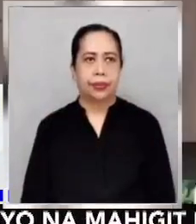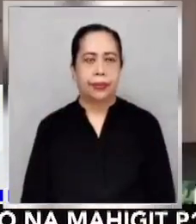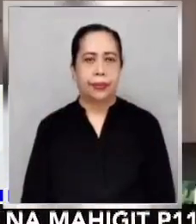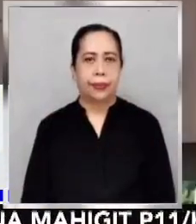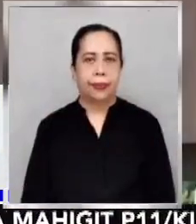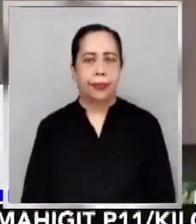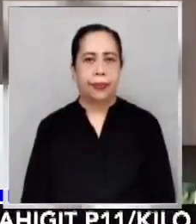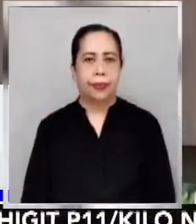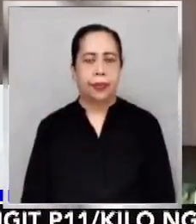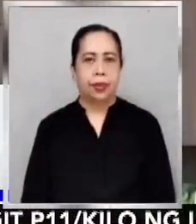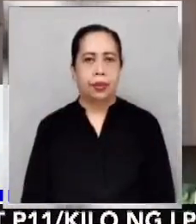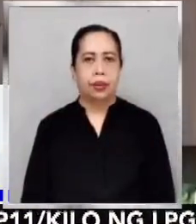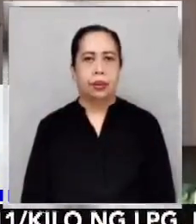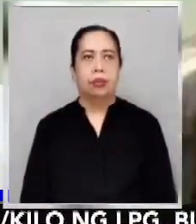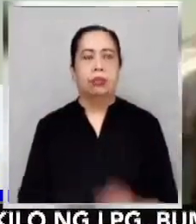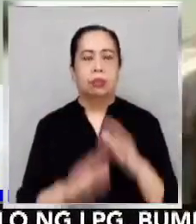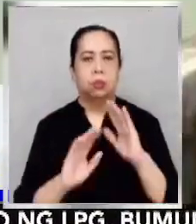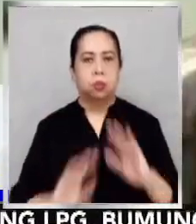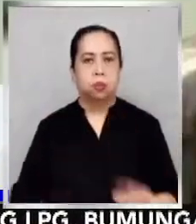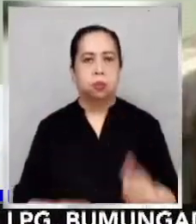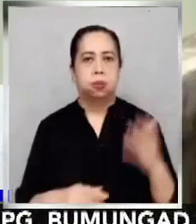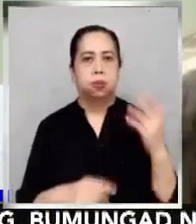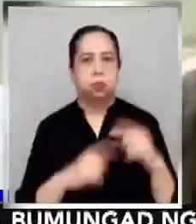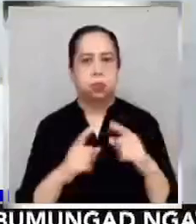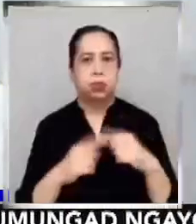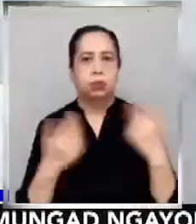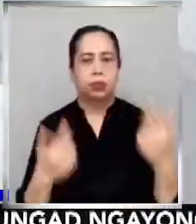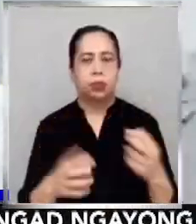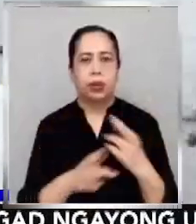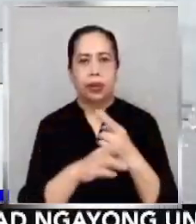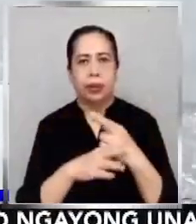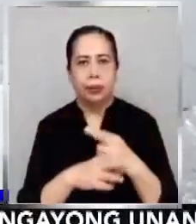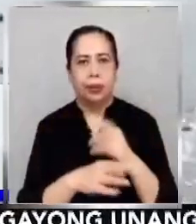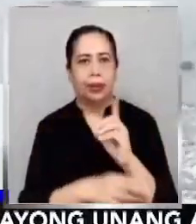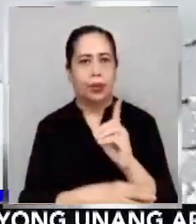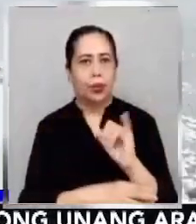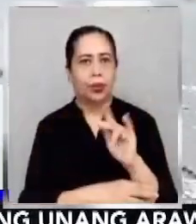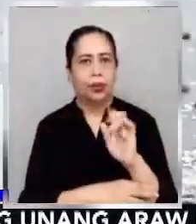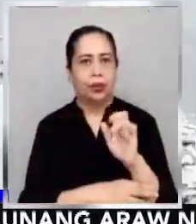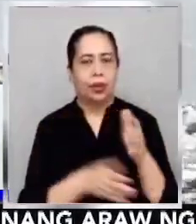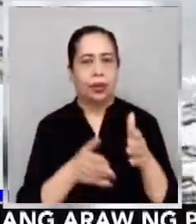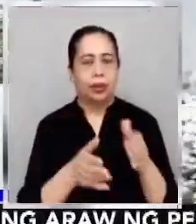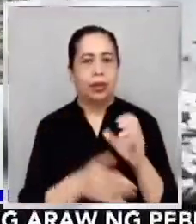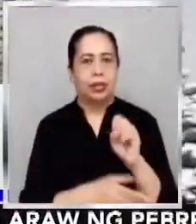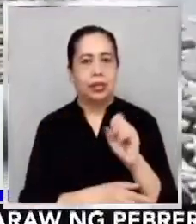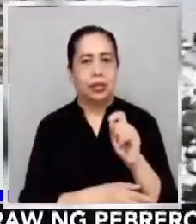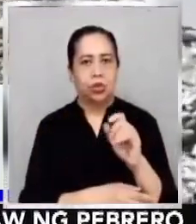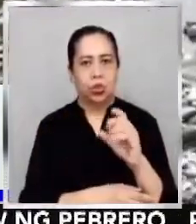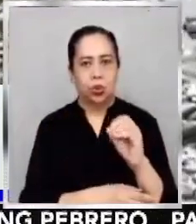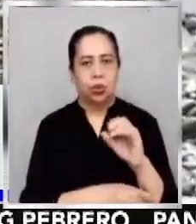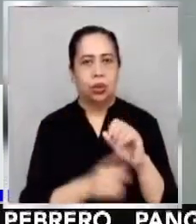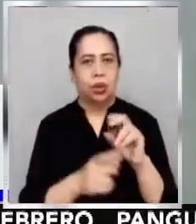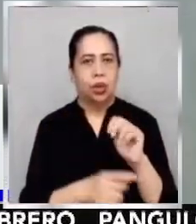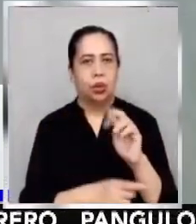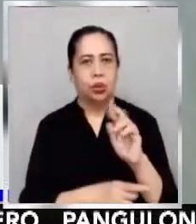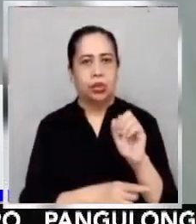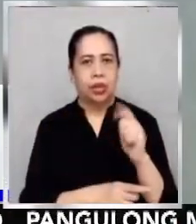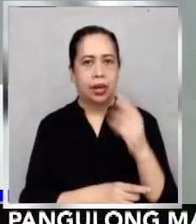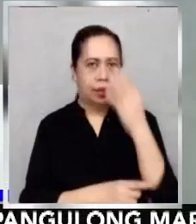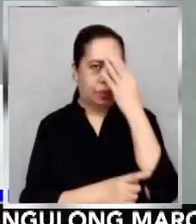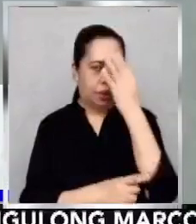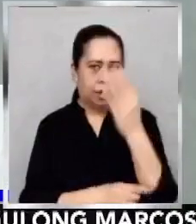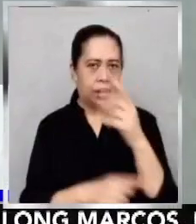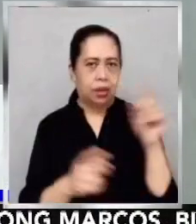Napanatag noon si Rodora Malanan nang magawa ang diking ito sa kaabaan ng Sitio Palale sa Norzagaray, Bulacan hanggang sa